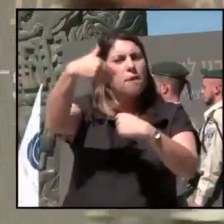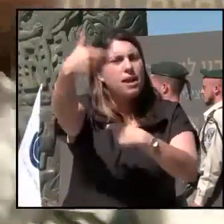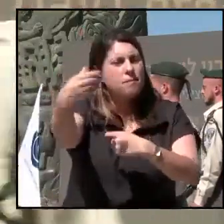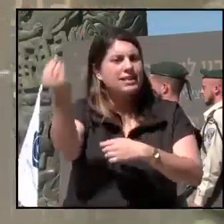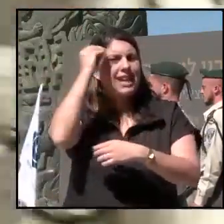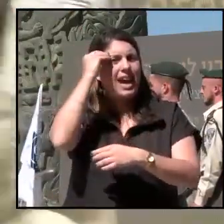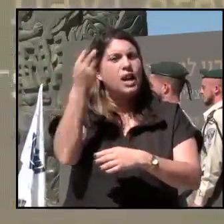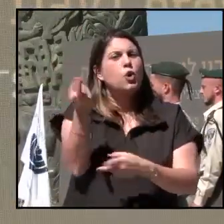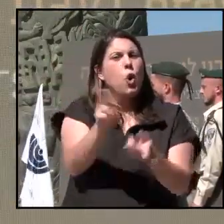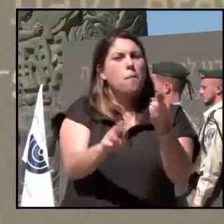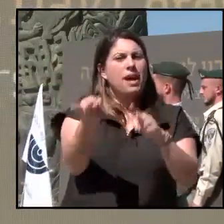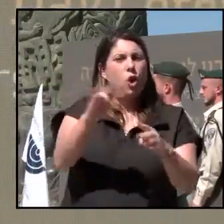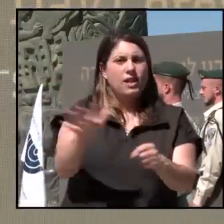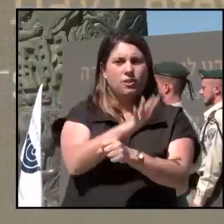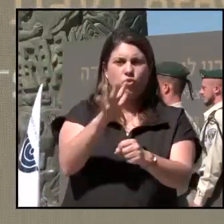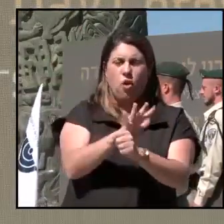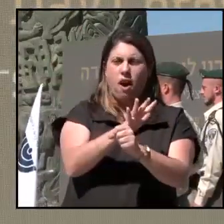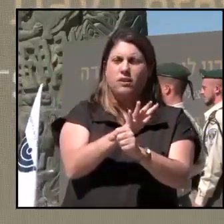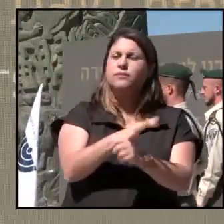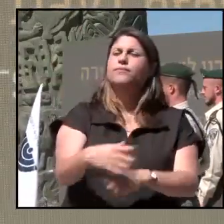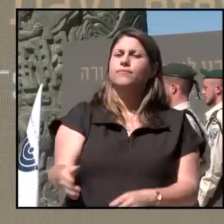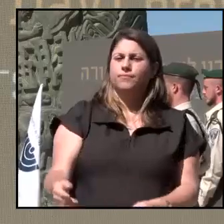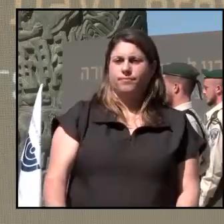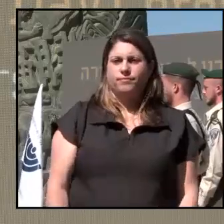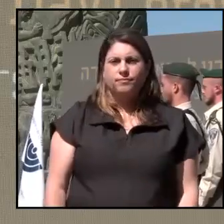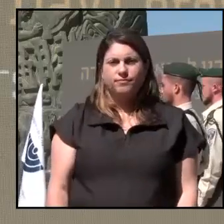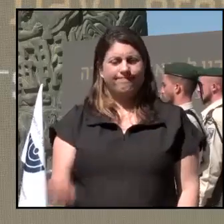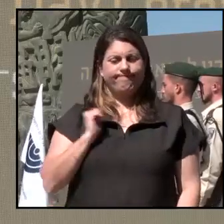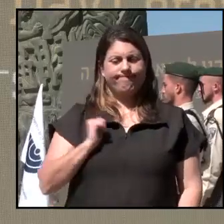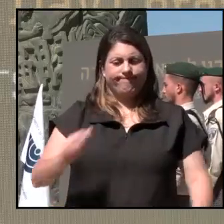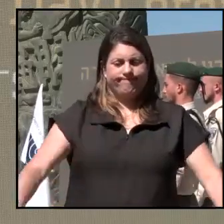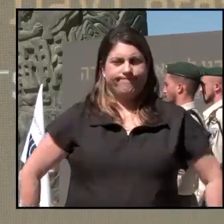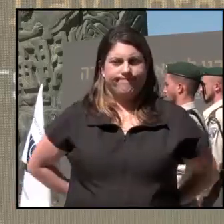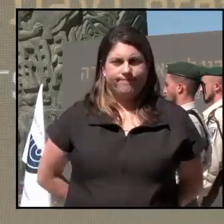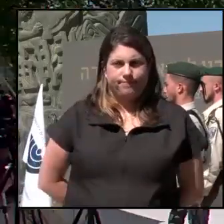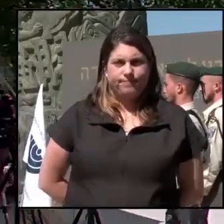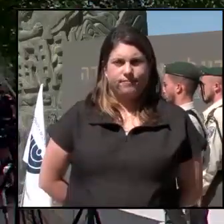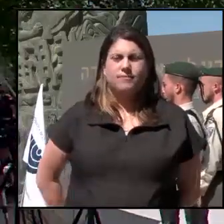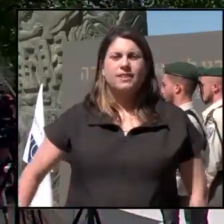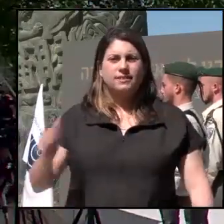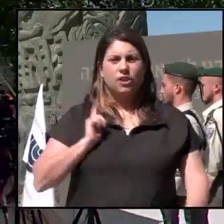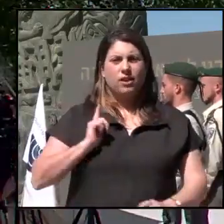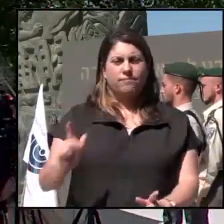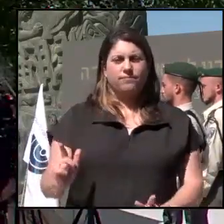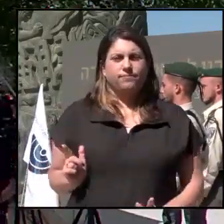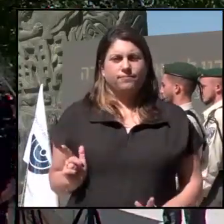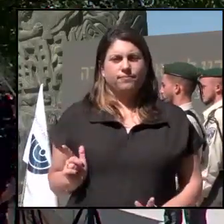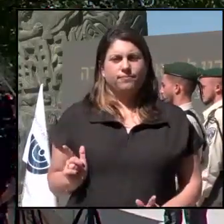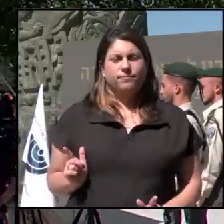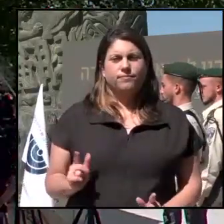השואה. שמר יבוא לדום, שמר דום, שמר יחטיף נשקו, חטיף שק.